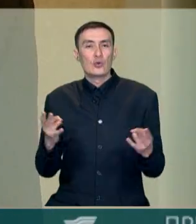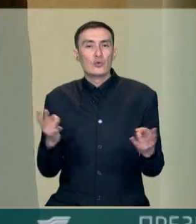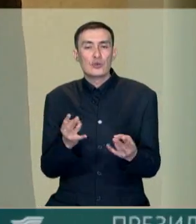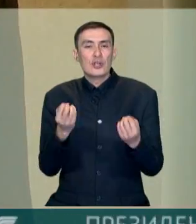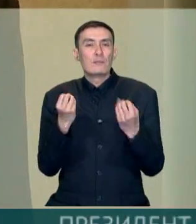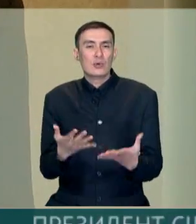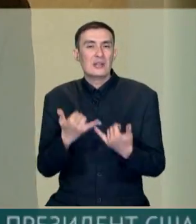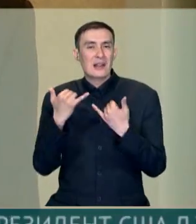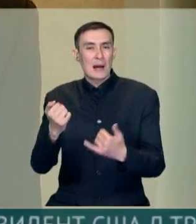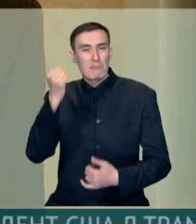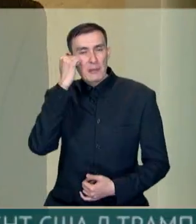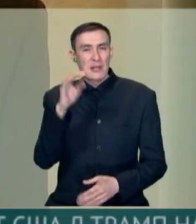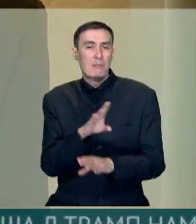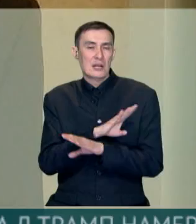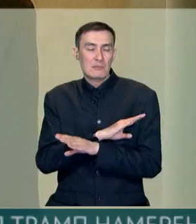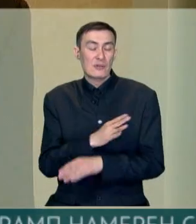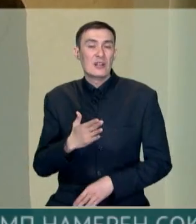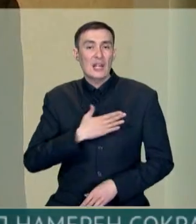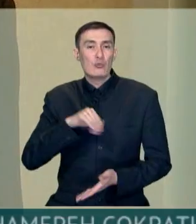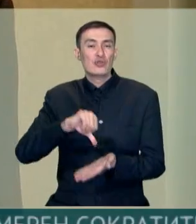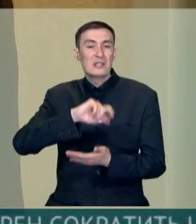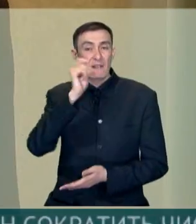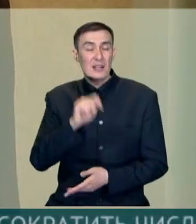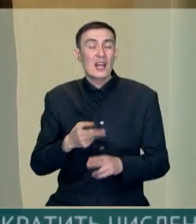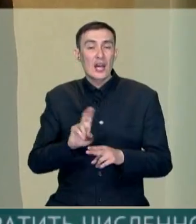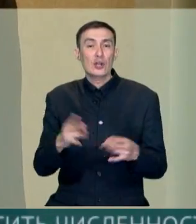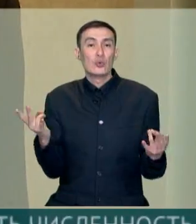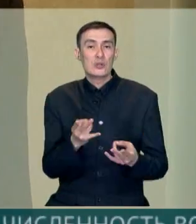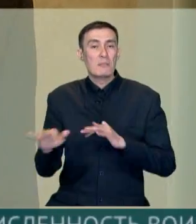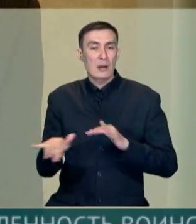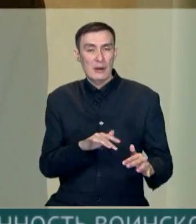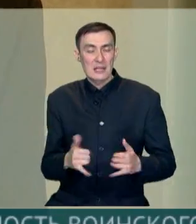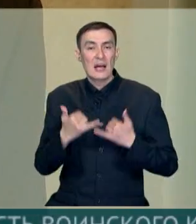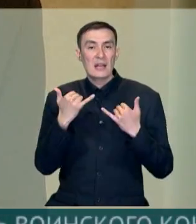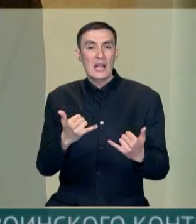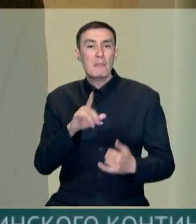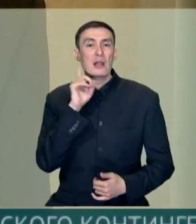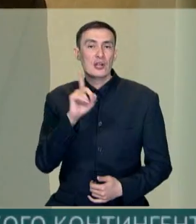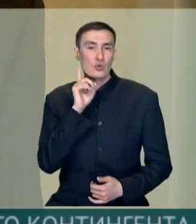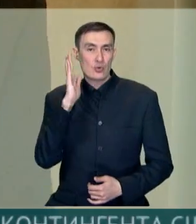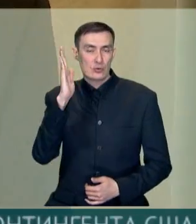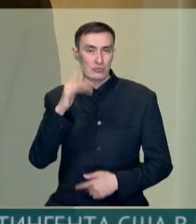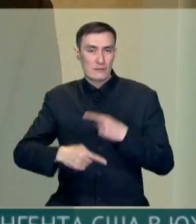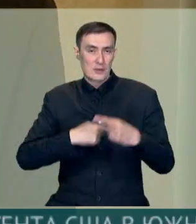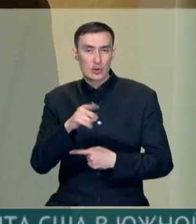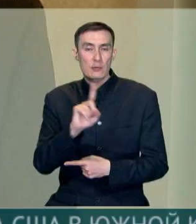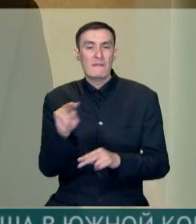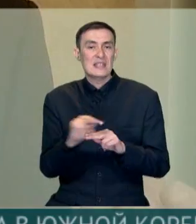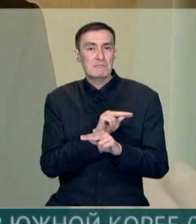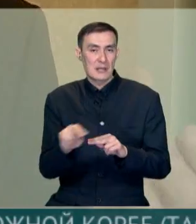для погибших, не столько нужно для нас, участников войны, сколько нужно для молодежи, чтобы